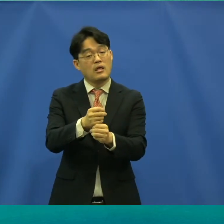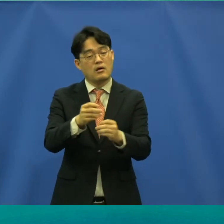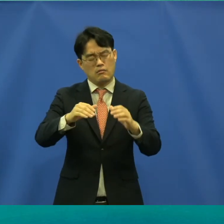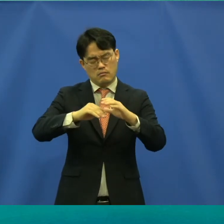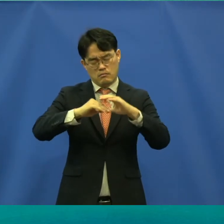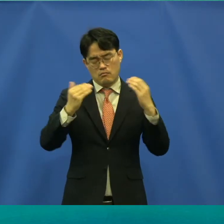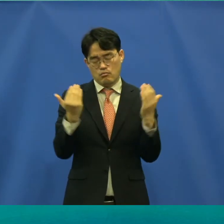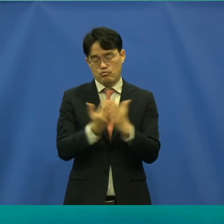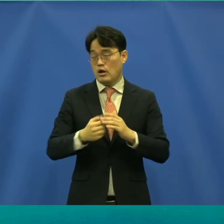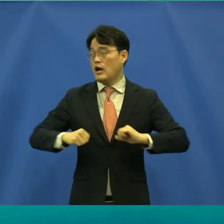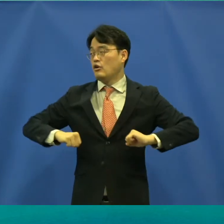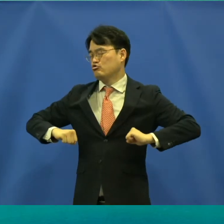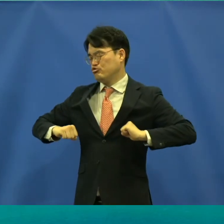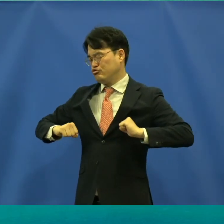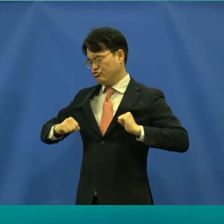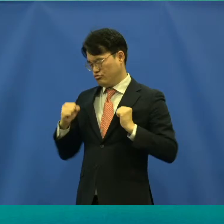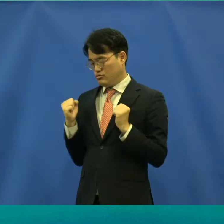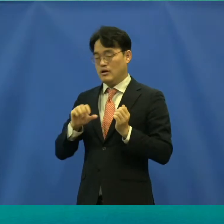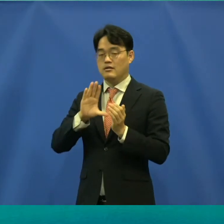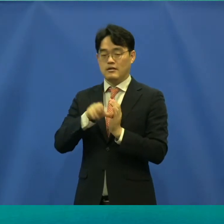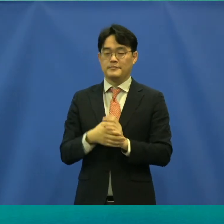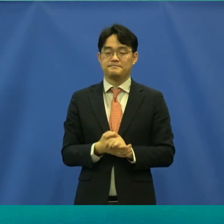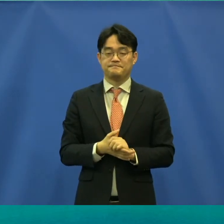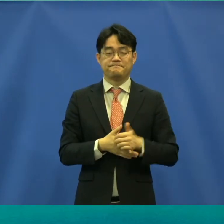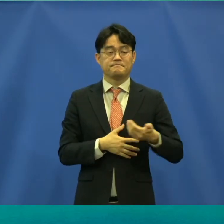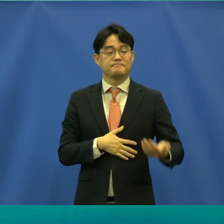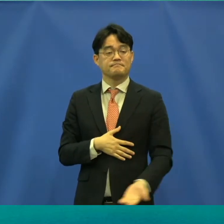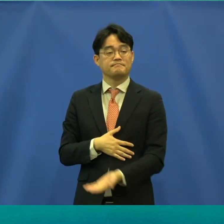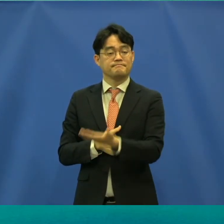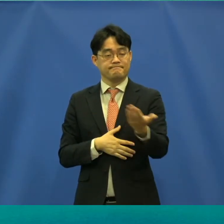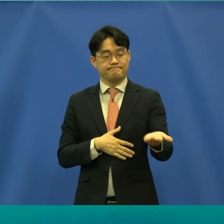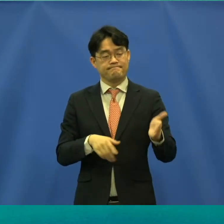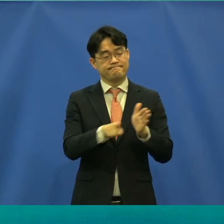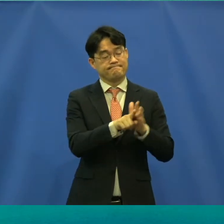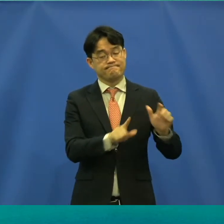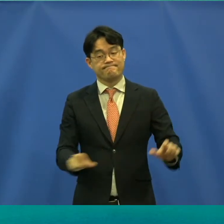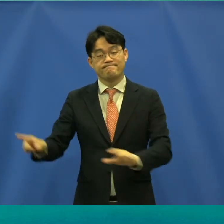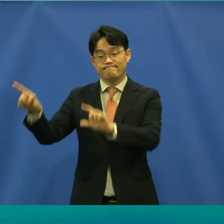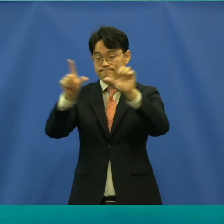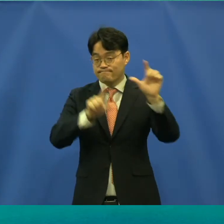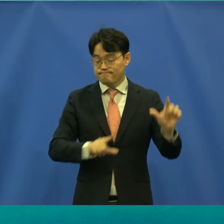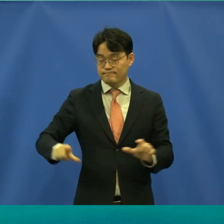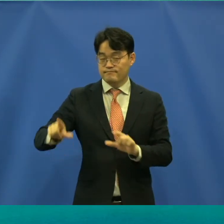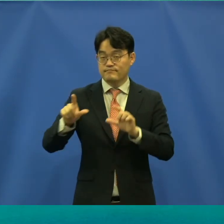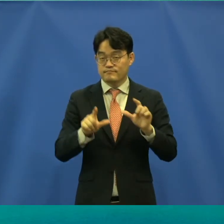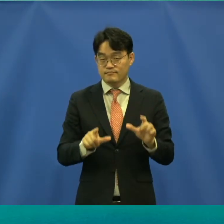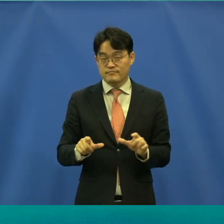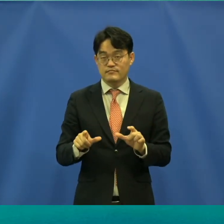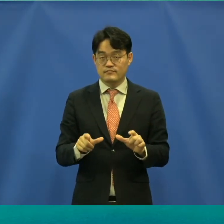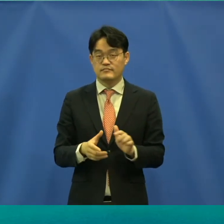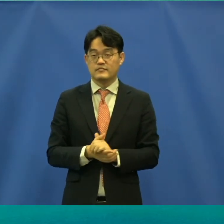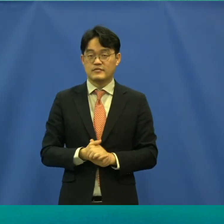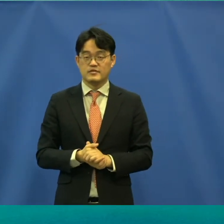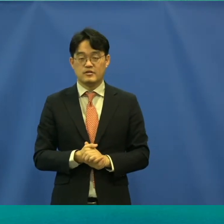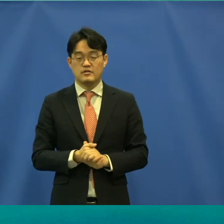어쩌면 우리의 신앙의 모든 여정의 가장 핵심적인 레슨이 바로 이 작업입니다.